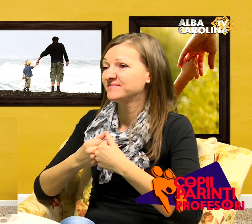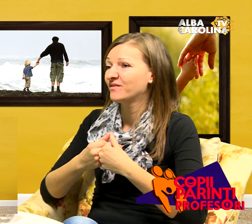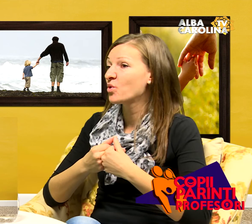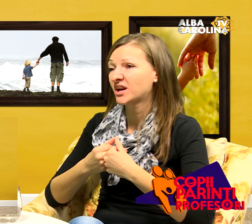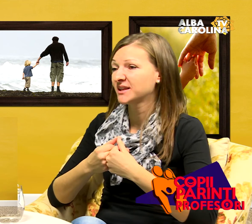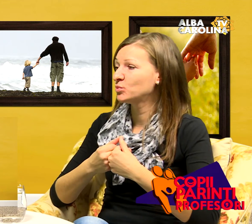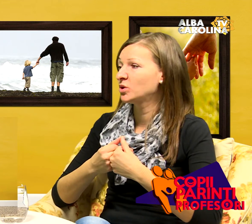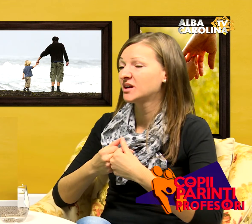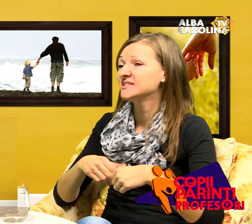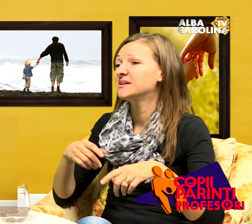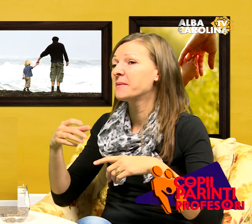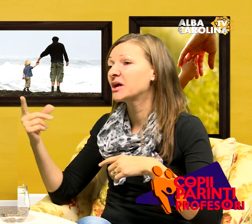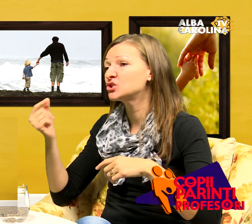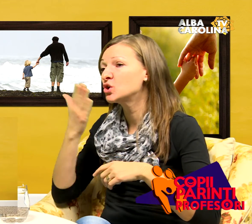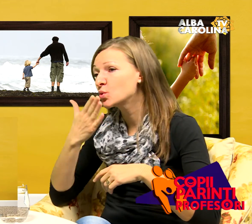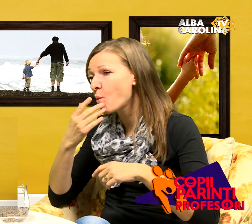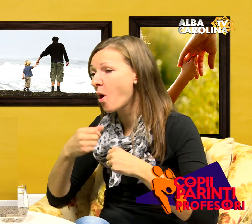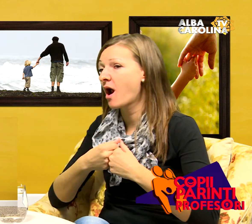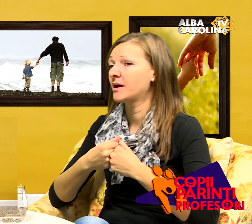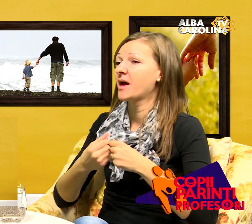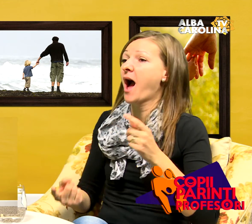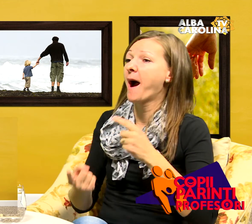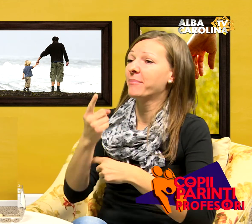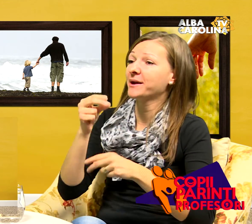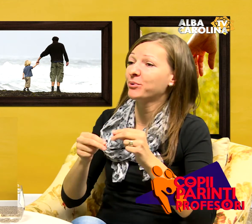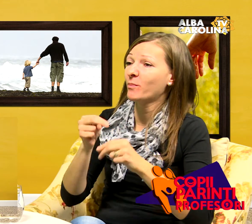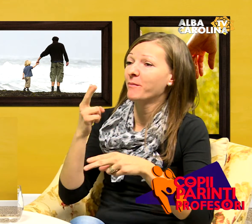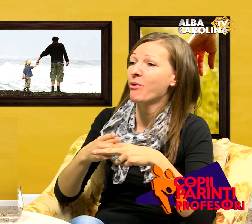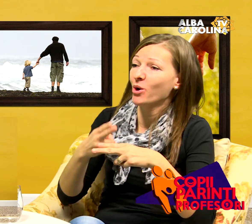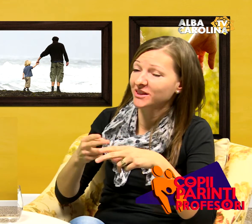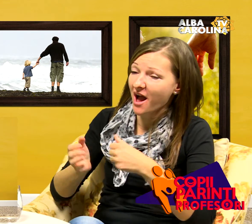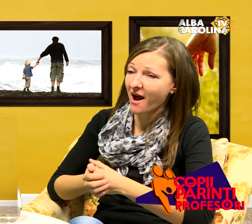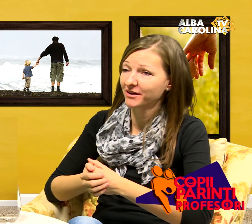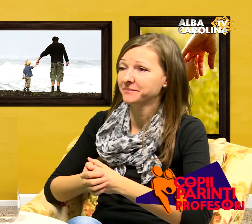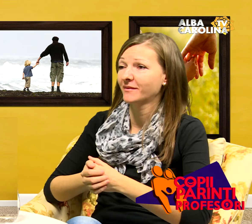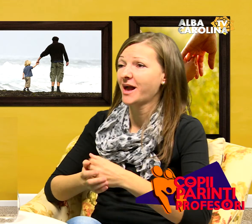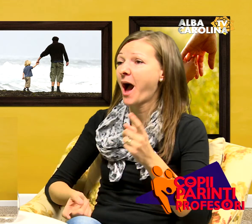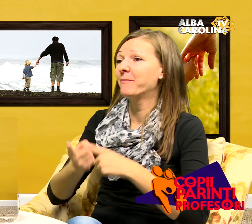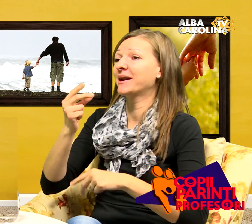S-a ocupat mult de fată.